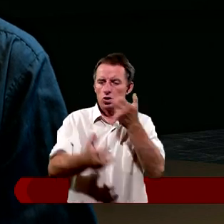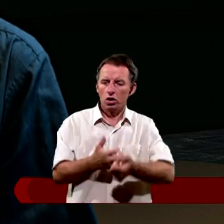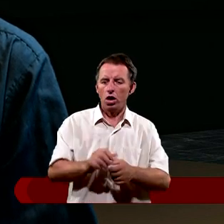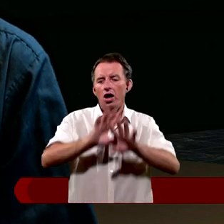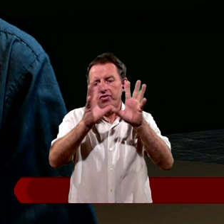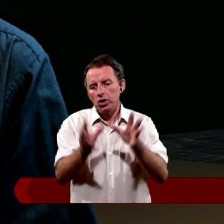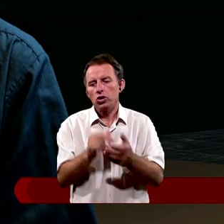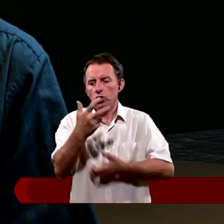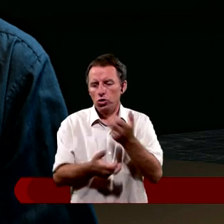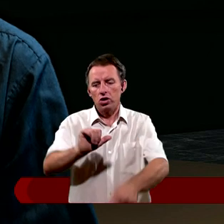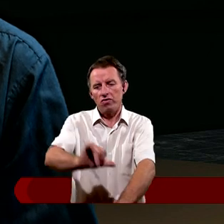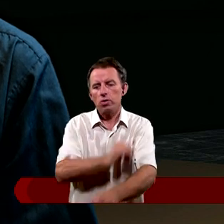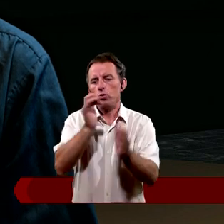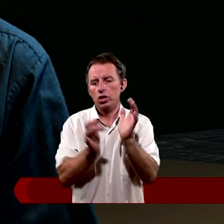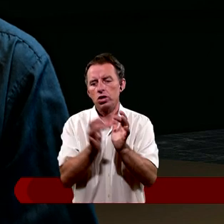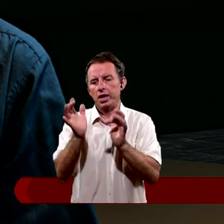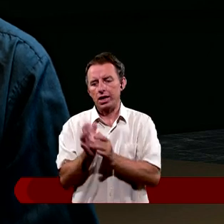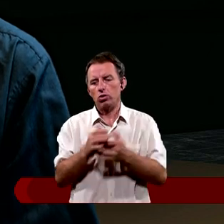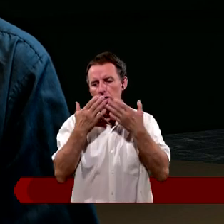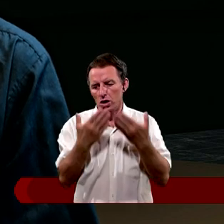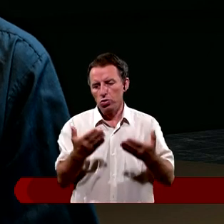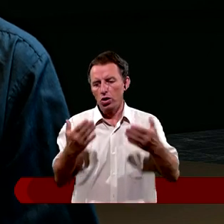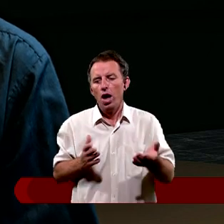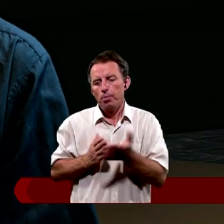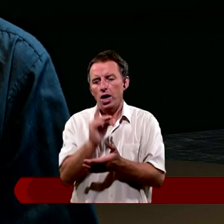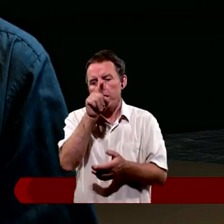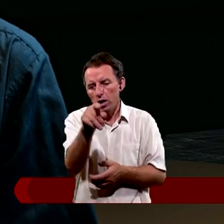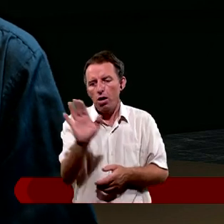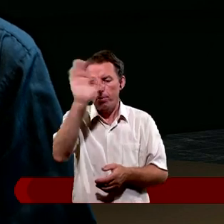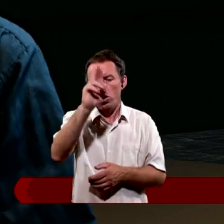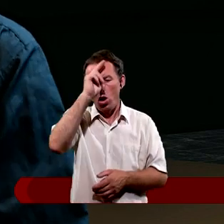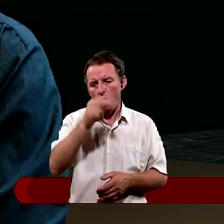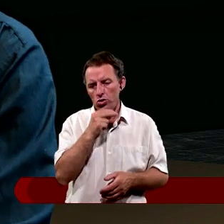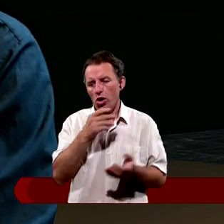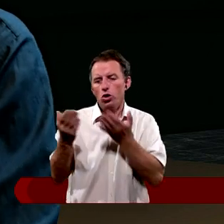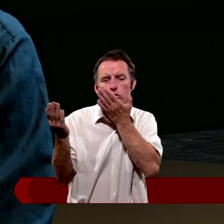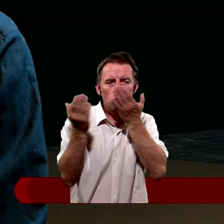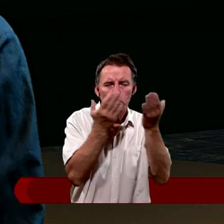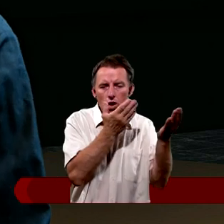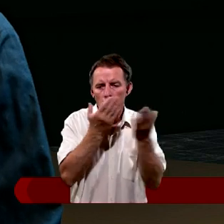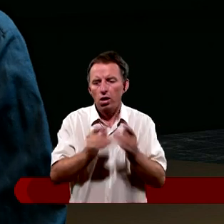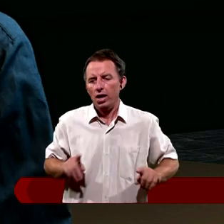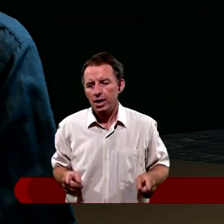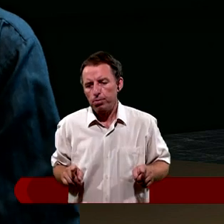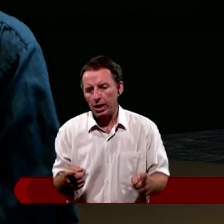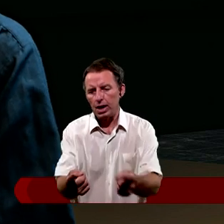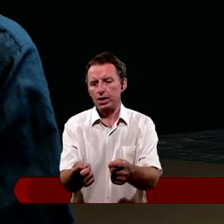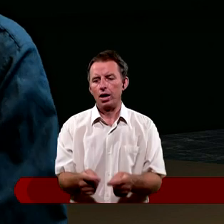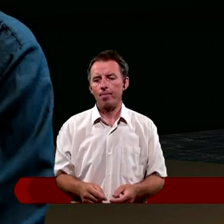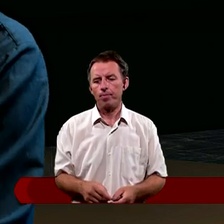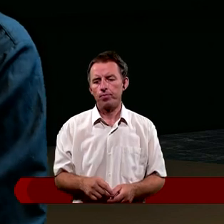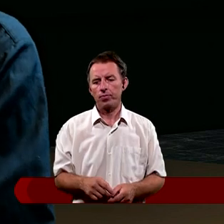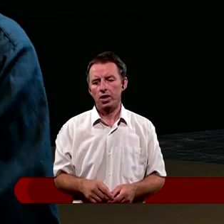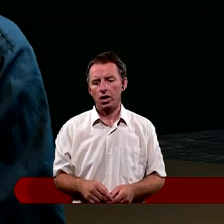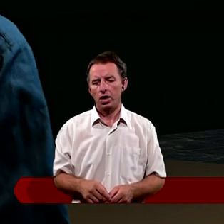uczynku, wszystko czyńcie w imieniu Pana Jezusa Chrystusa, dziękując przez nie Bogu Ojcu. Szukając inspiracji czy